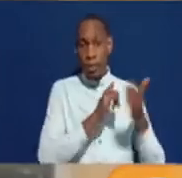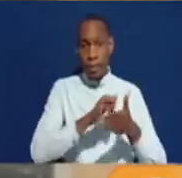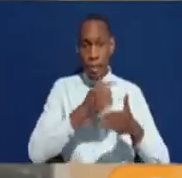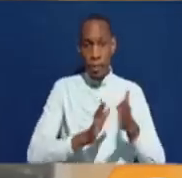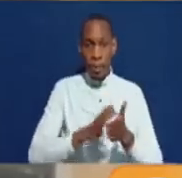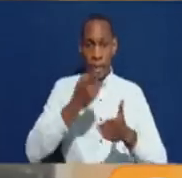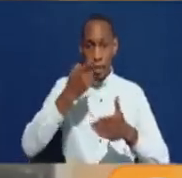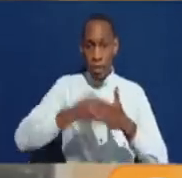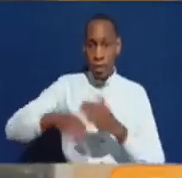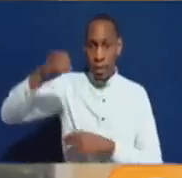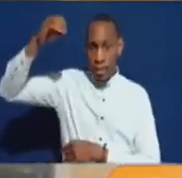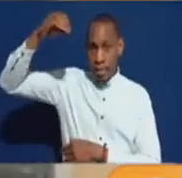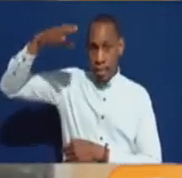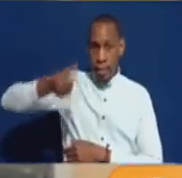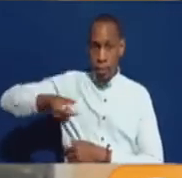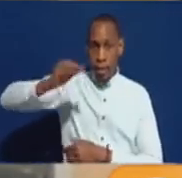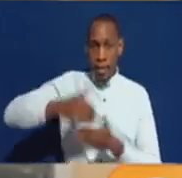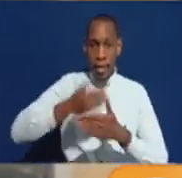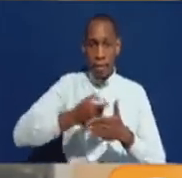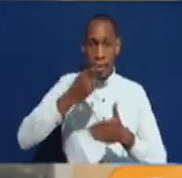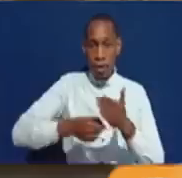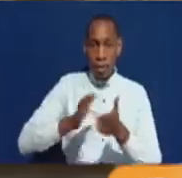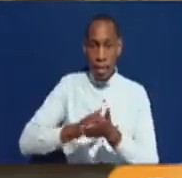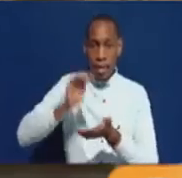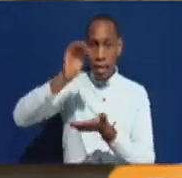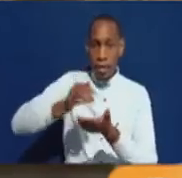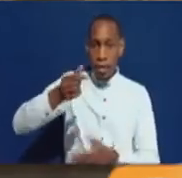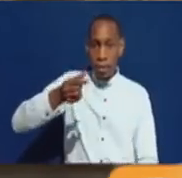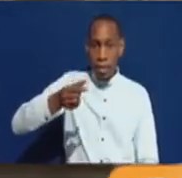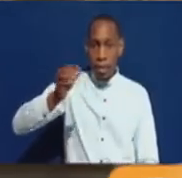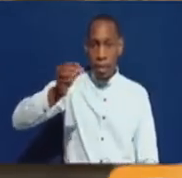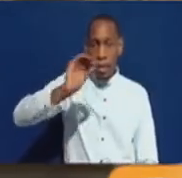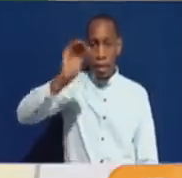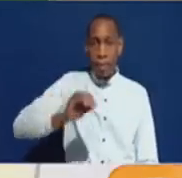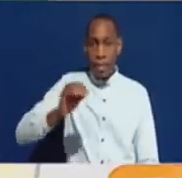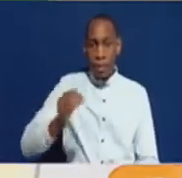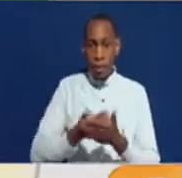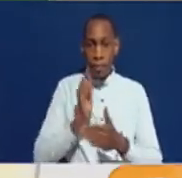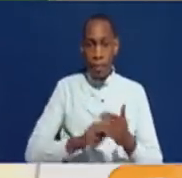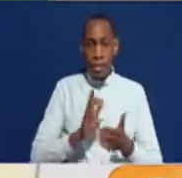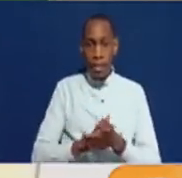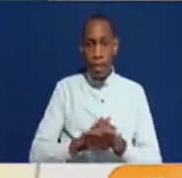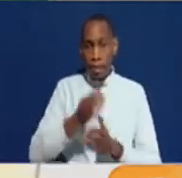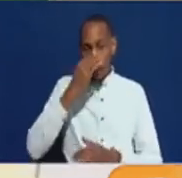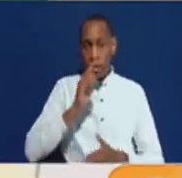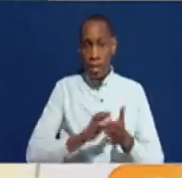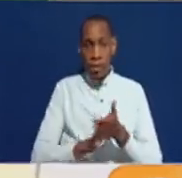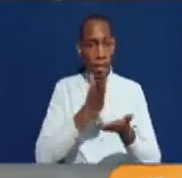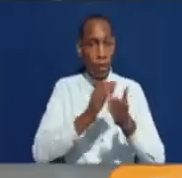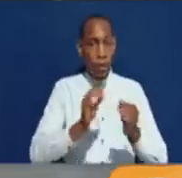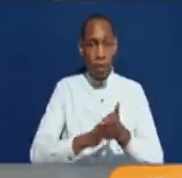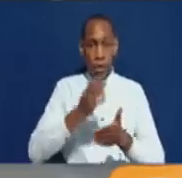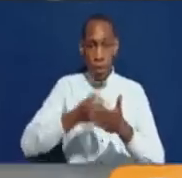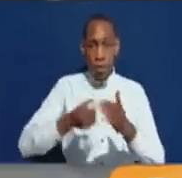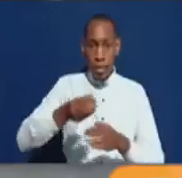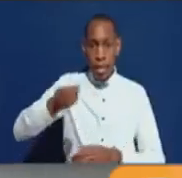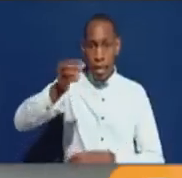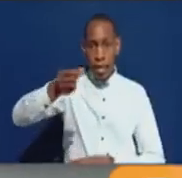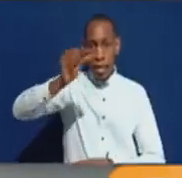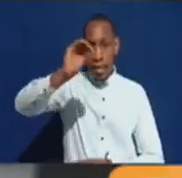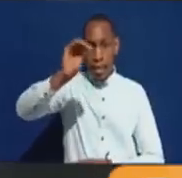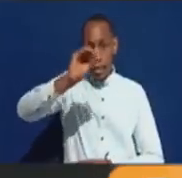ya umeme itapanda baada ya ruzuku ya umeme kuondolewa, sasa rais anasema hizo ni porojo tu, kwani ruzuku za kuondolewa